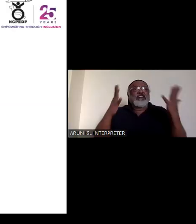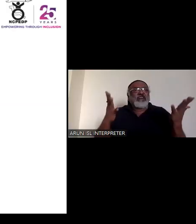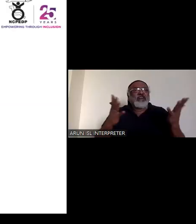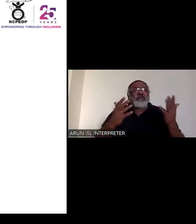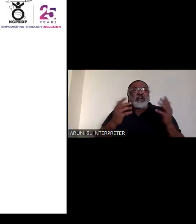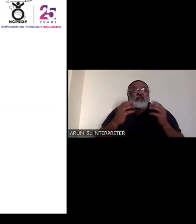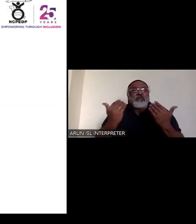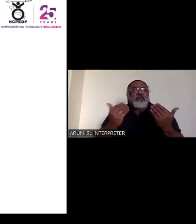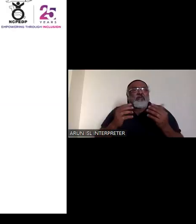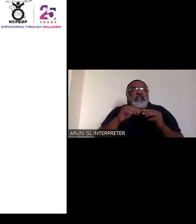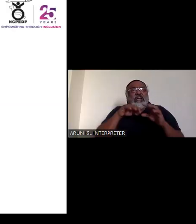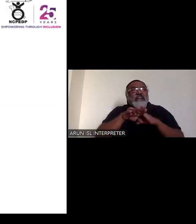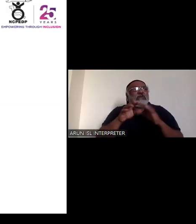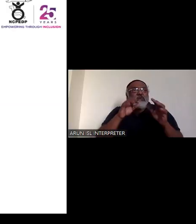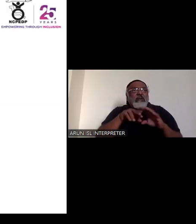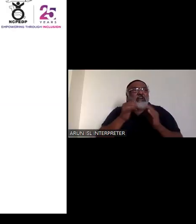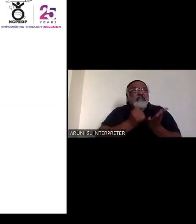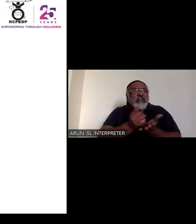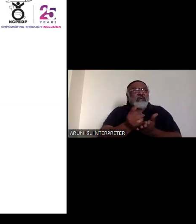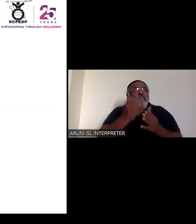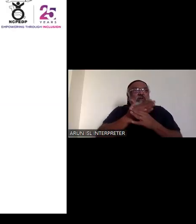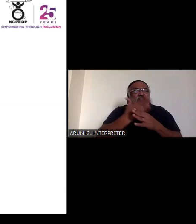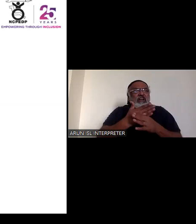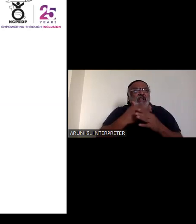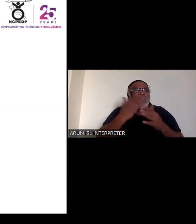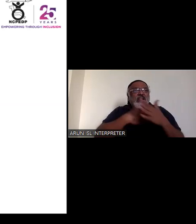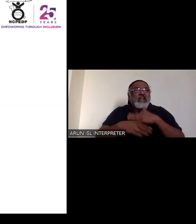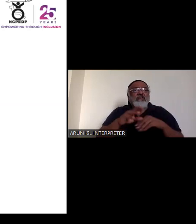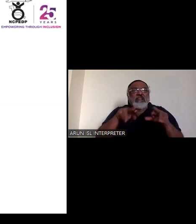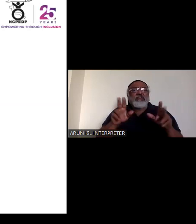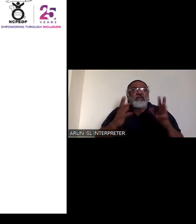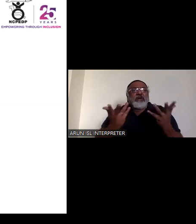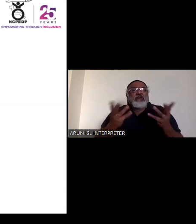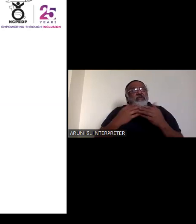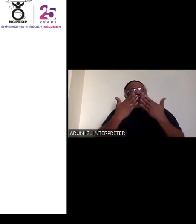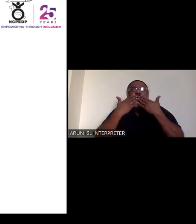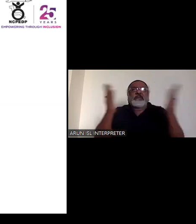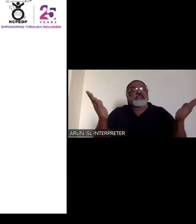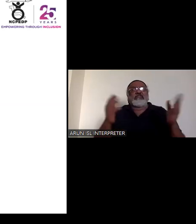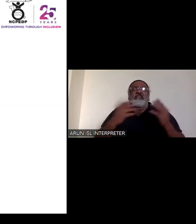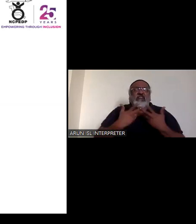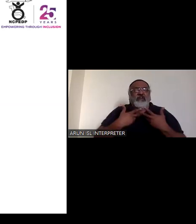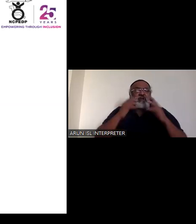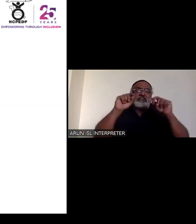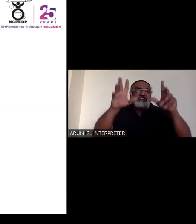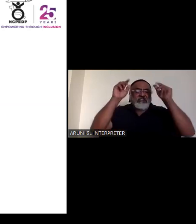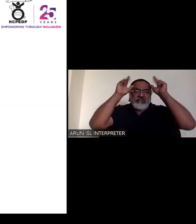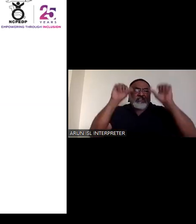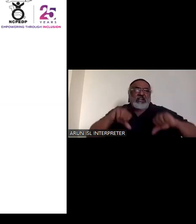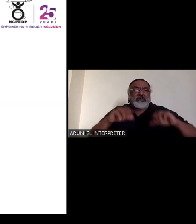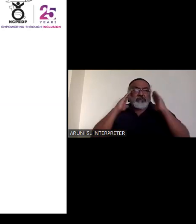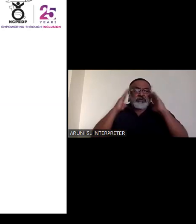नॉट इवन एबल टू अंडरस्टैंड व्हाट दिस टॉपिक इज ऑल अबाउट, देन बी फ्रैंक अबाउट दैट एज वेल.